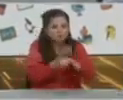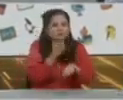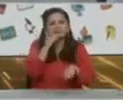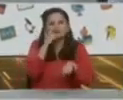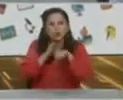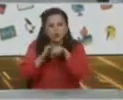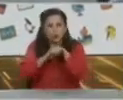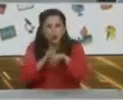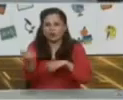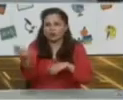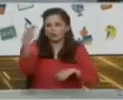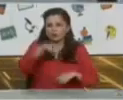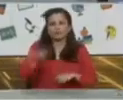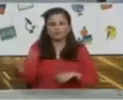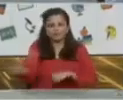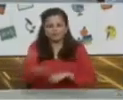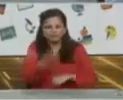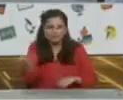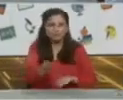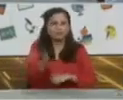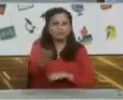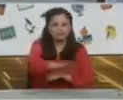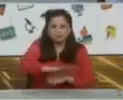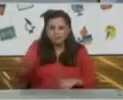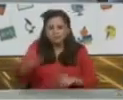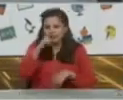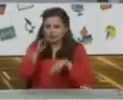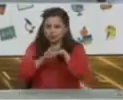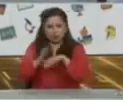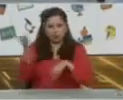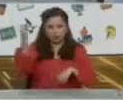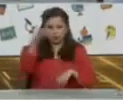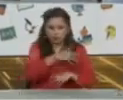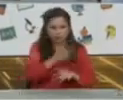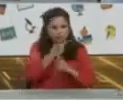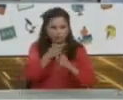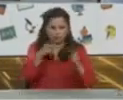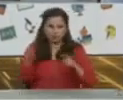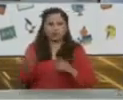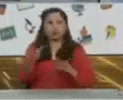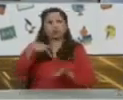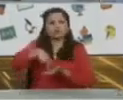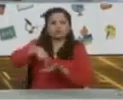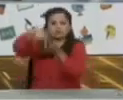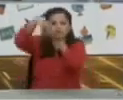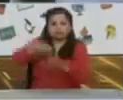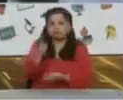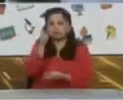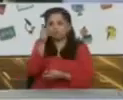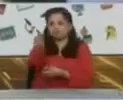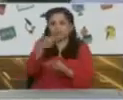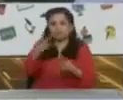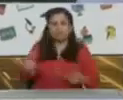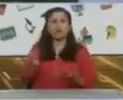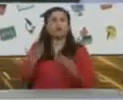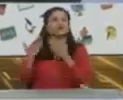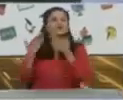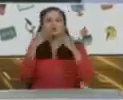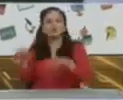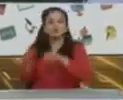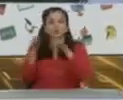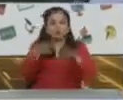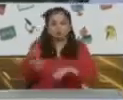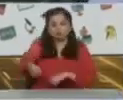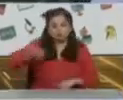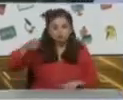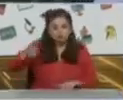हैं, झाड़ू पोछा लगाने आते हैं, लिफ्ट चलाने वाला होता है, आपको स्कूल में छोड़ने वाला ऑटो रिक्शा